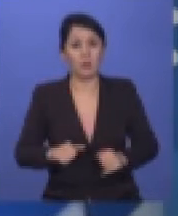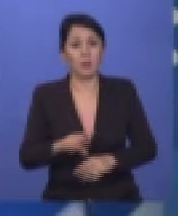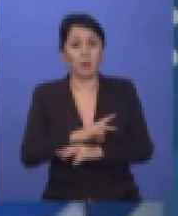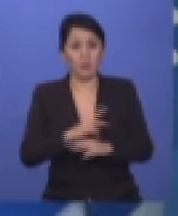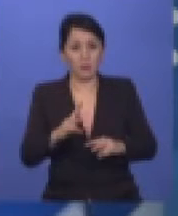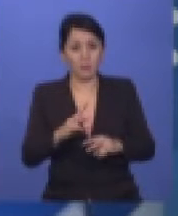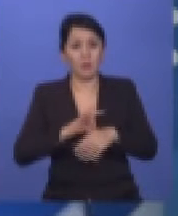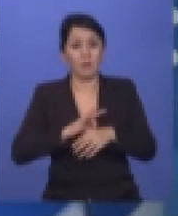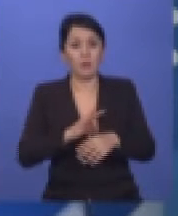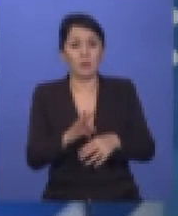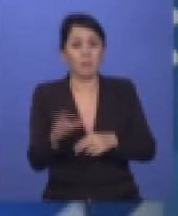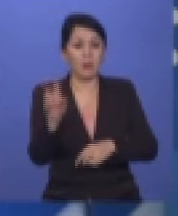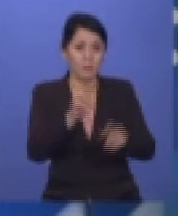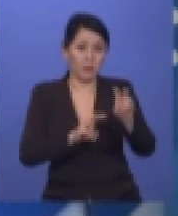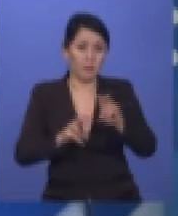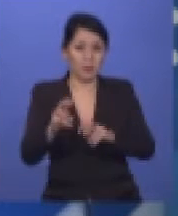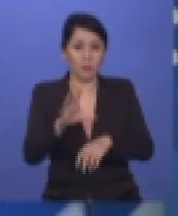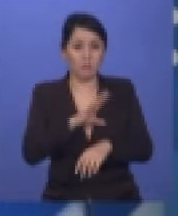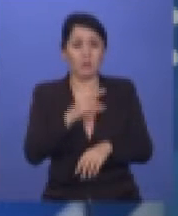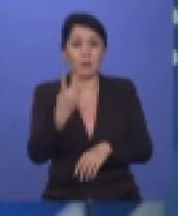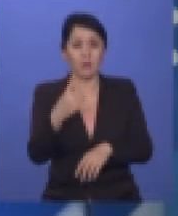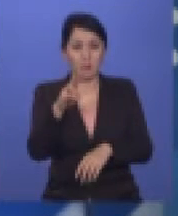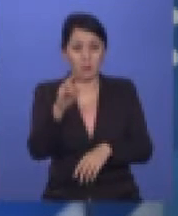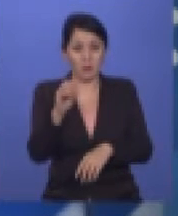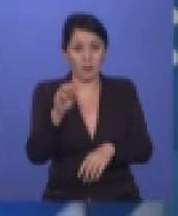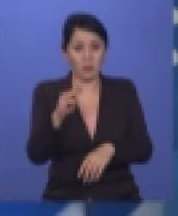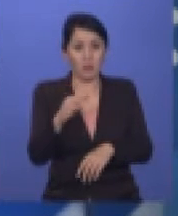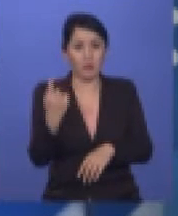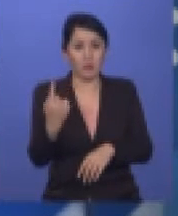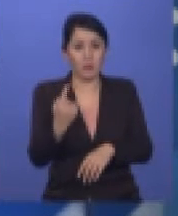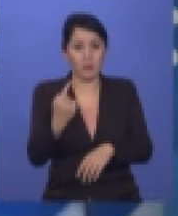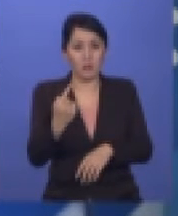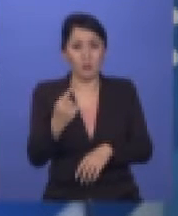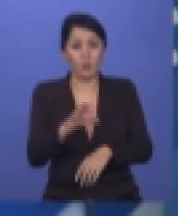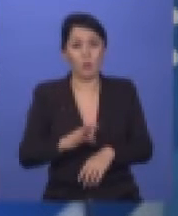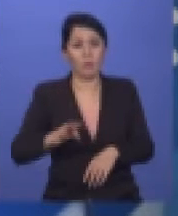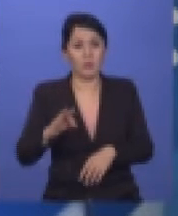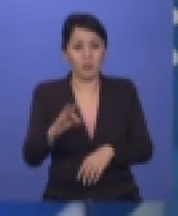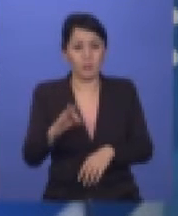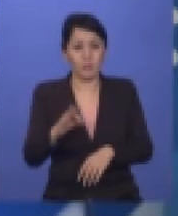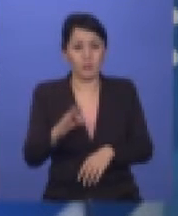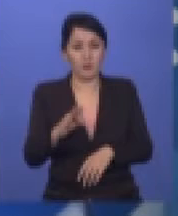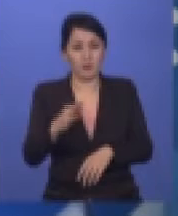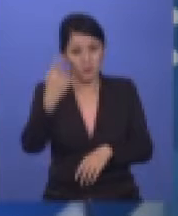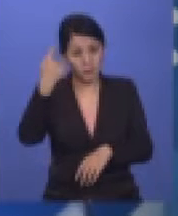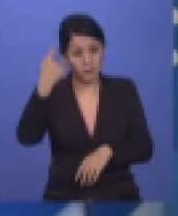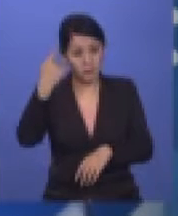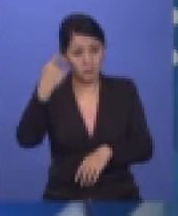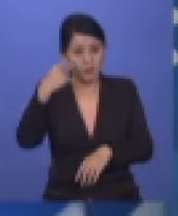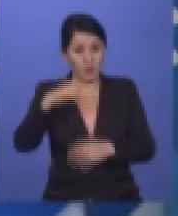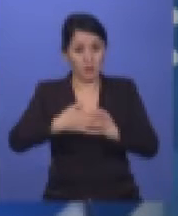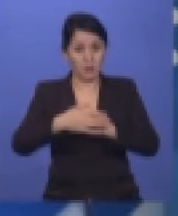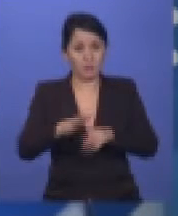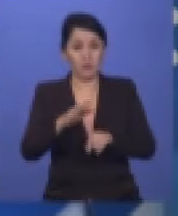розни. В ходе оперативно-розыскных мероприятий был установлен 20-летний житель одного из райцентров области. Создав себе